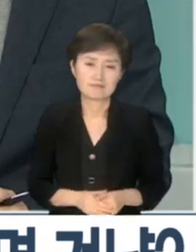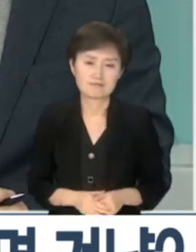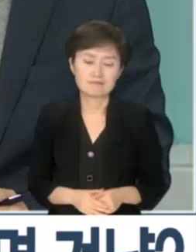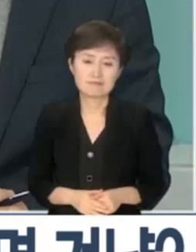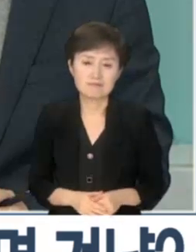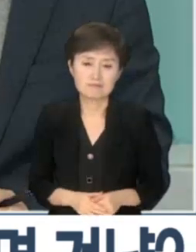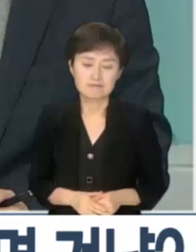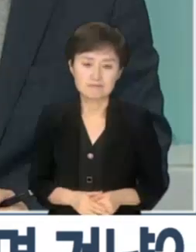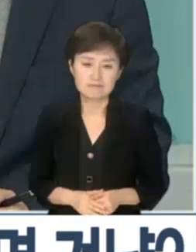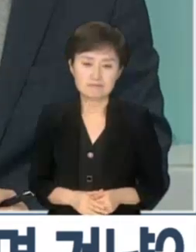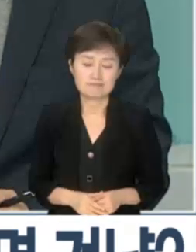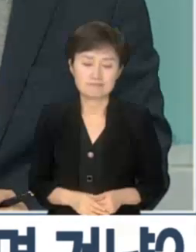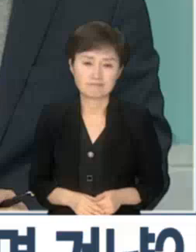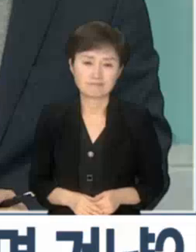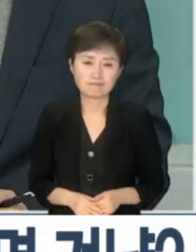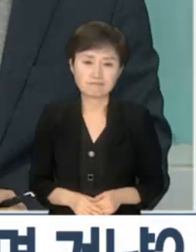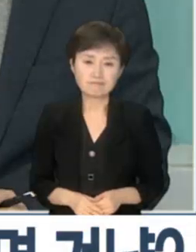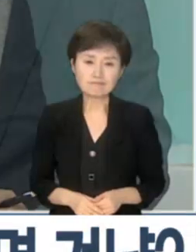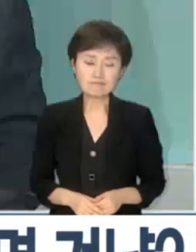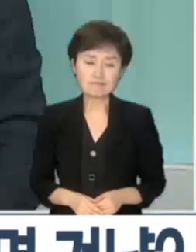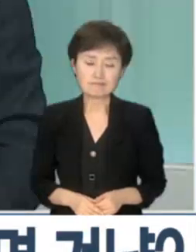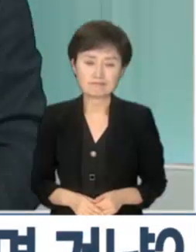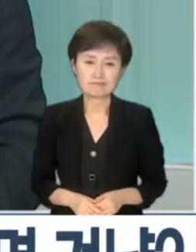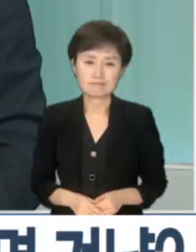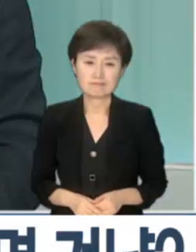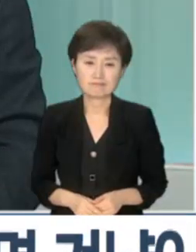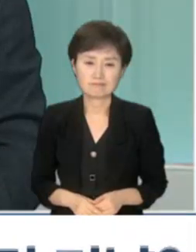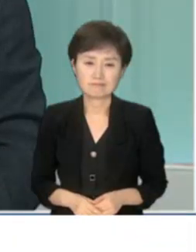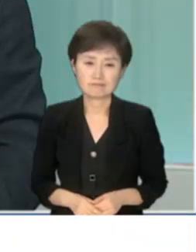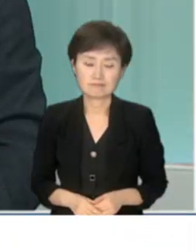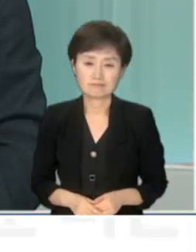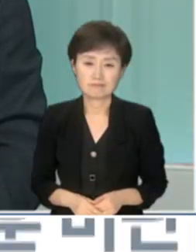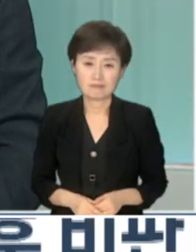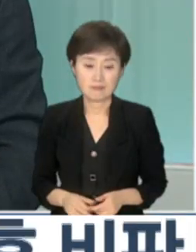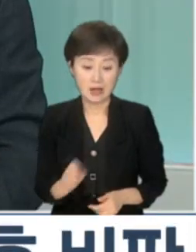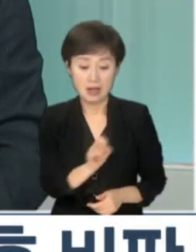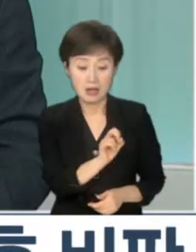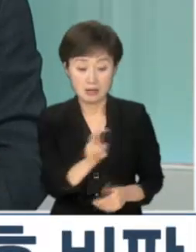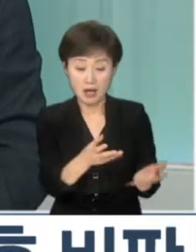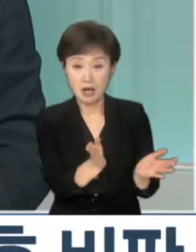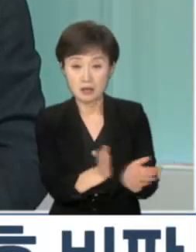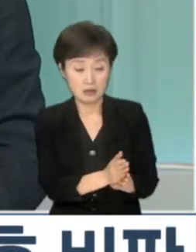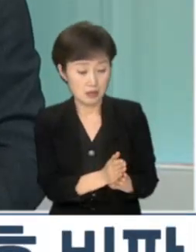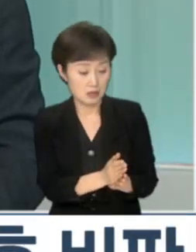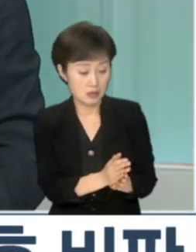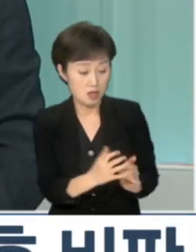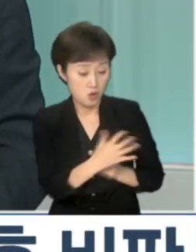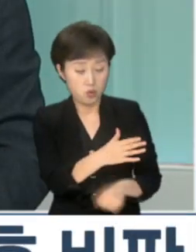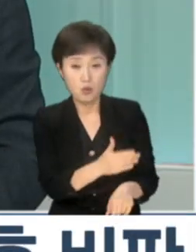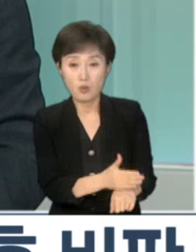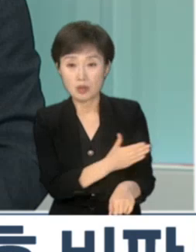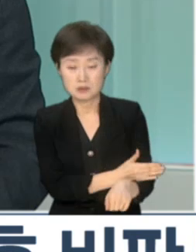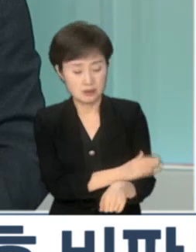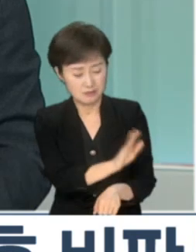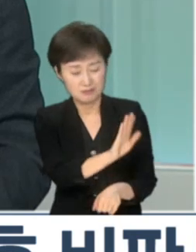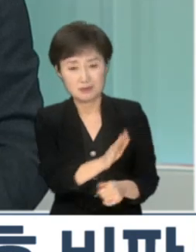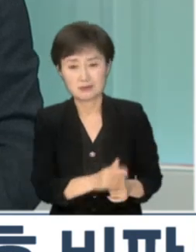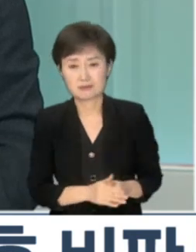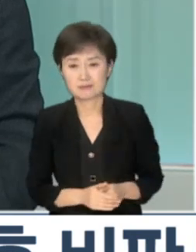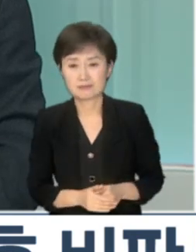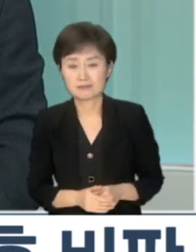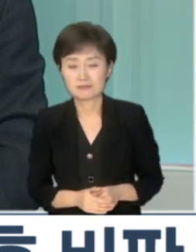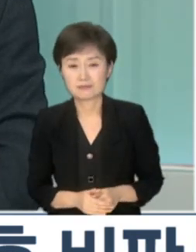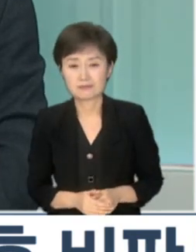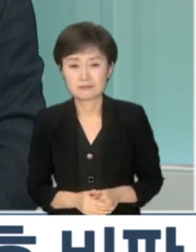제가 한 말씀만 더 드리면요, 이게 이제 자꾸 야당에서 이걸 지나치게 자꾸 이걸 좀 자꾸 말씀을 하시는데,